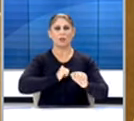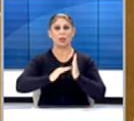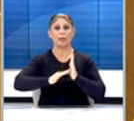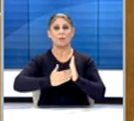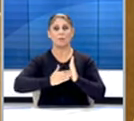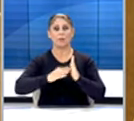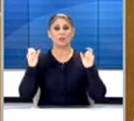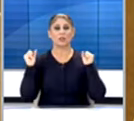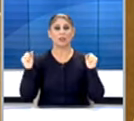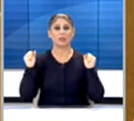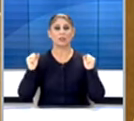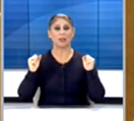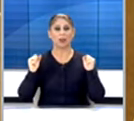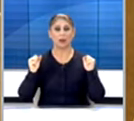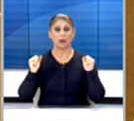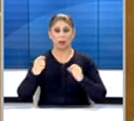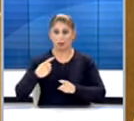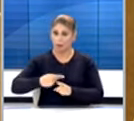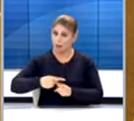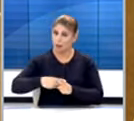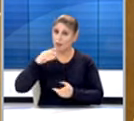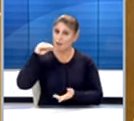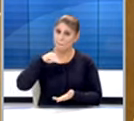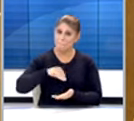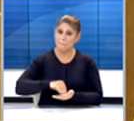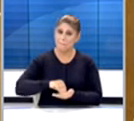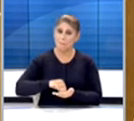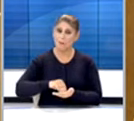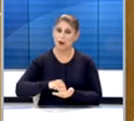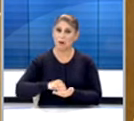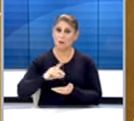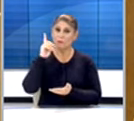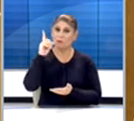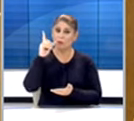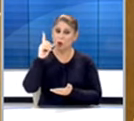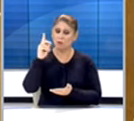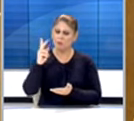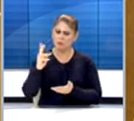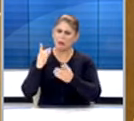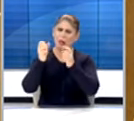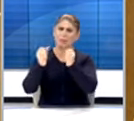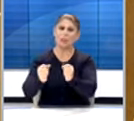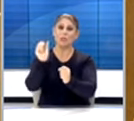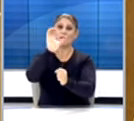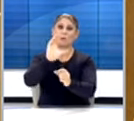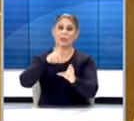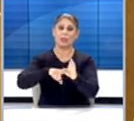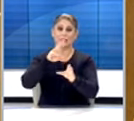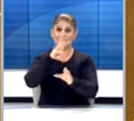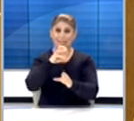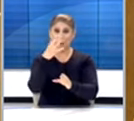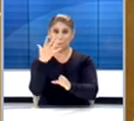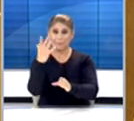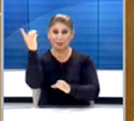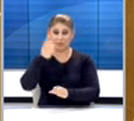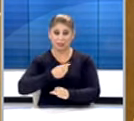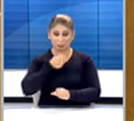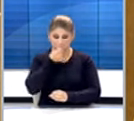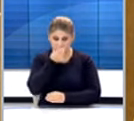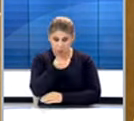υπηρεσιών της υγείας. Η Ελλάδα πάλι στις πρώτες θέσεις της Ευρωπαϊκής Ένωσης, με 35% των δαπανών